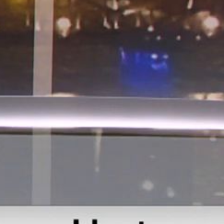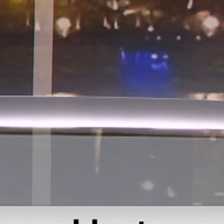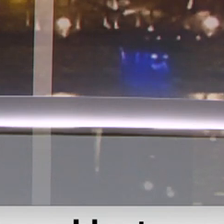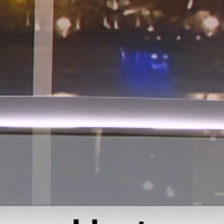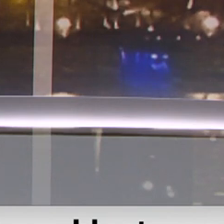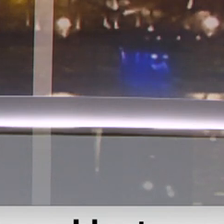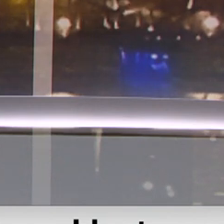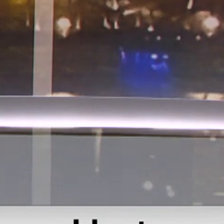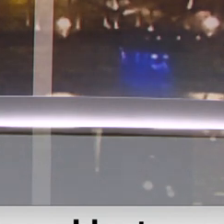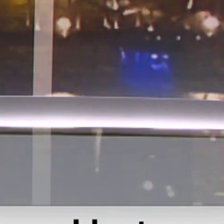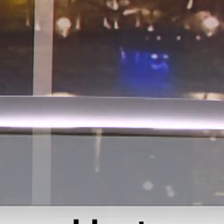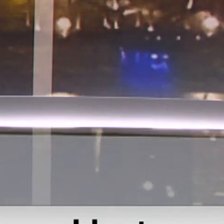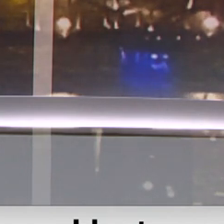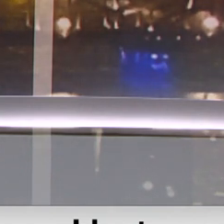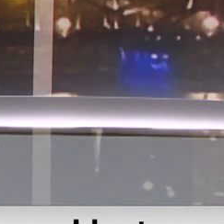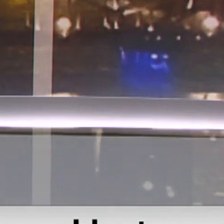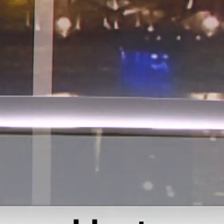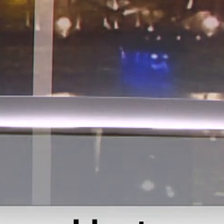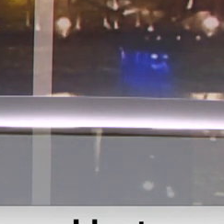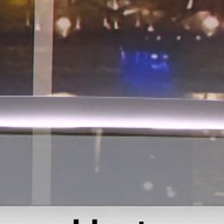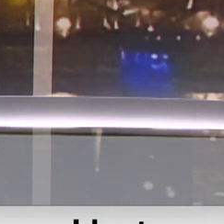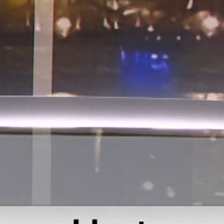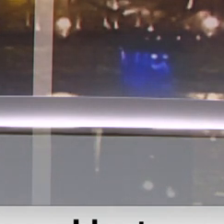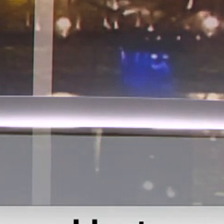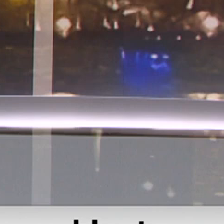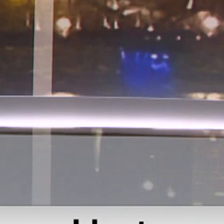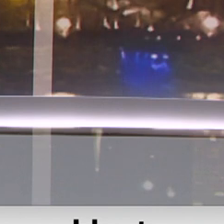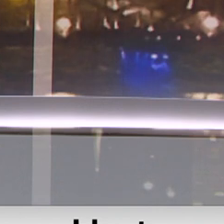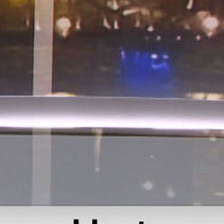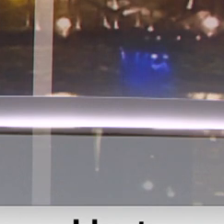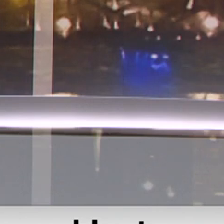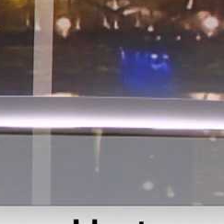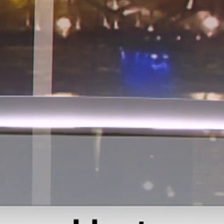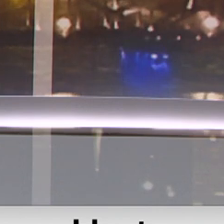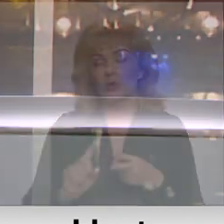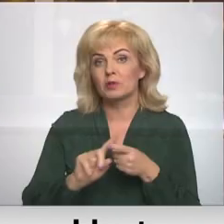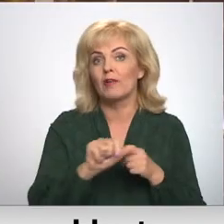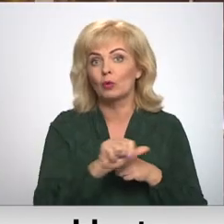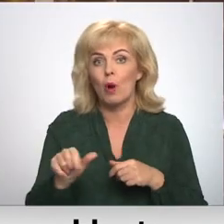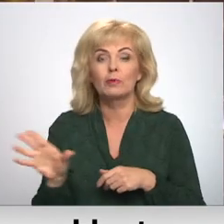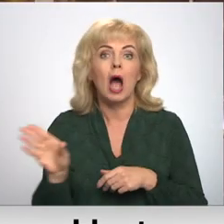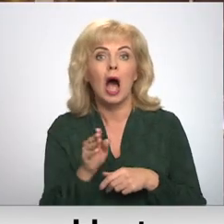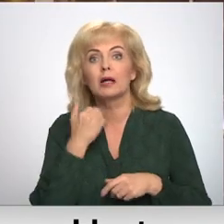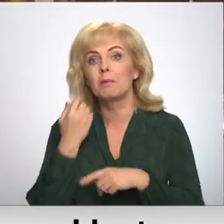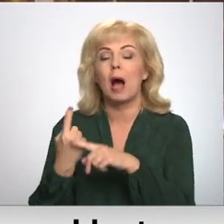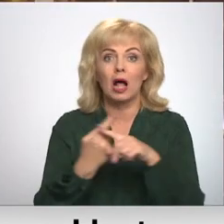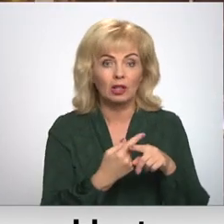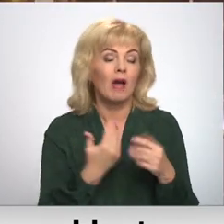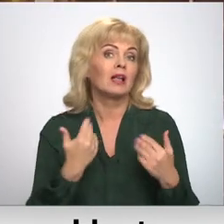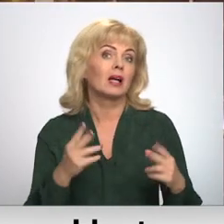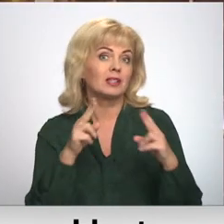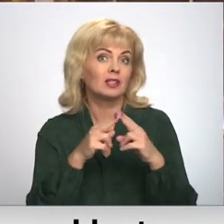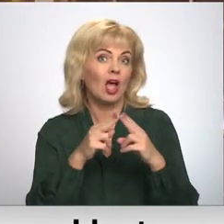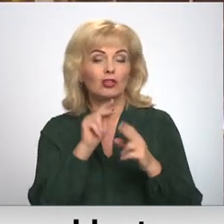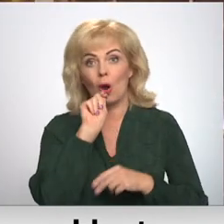Latvijas premjerministru Krišjāni Kariņu, lai pārunātu drošības situāciju uz Eiropas Savienības robežām ar Baltkrieviju. Šobrīd esam sazinājušies ar